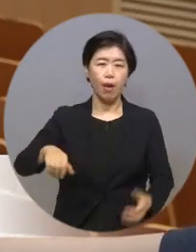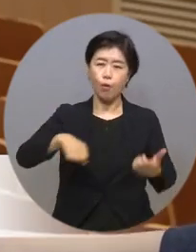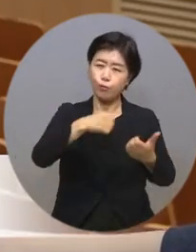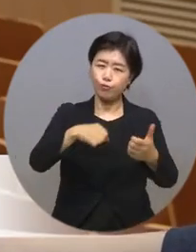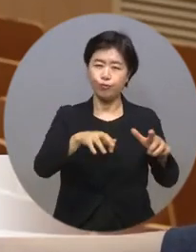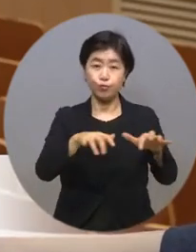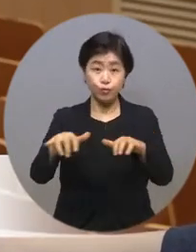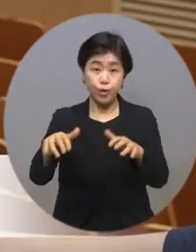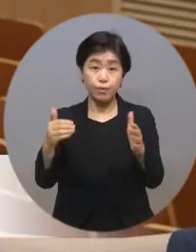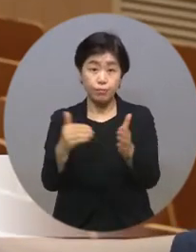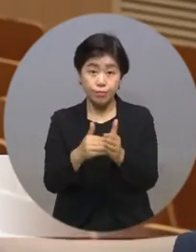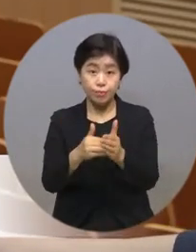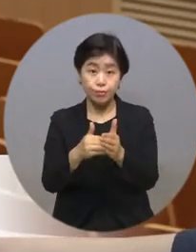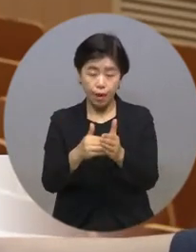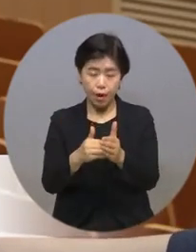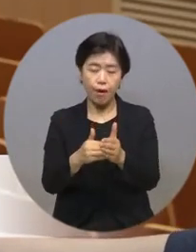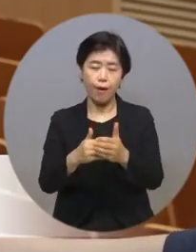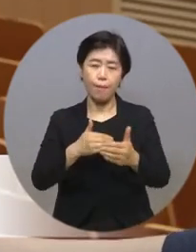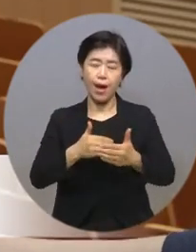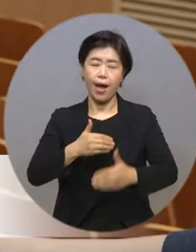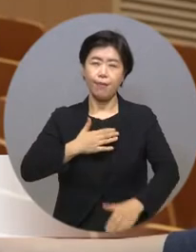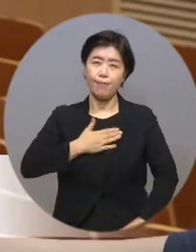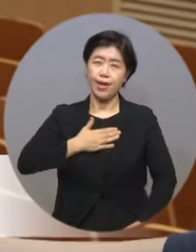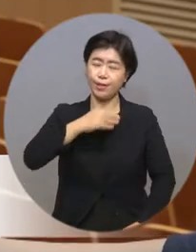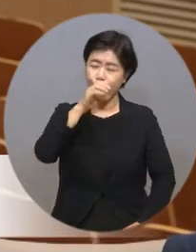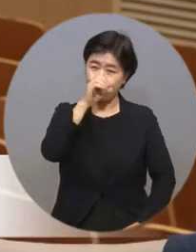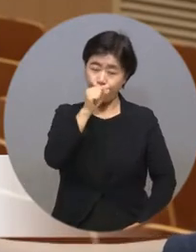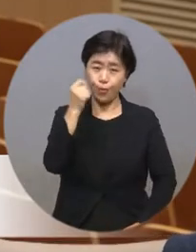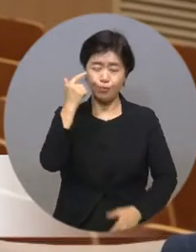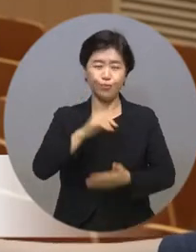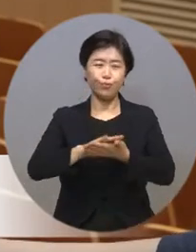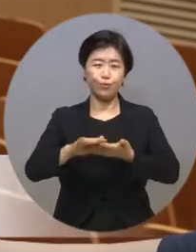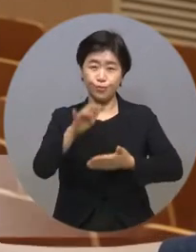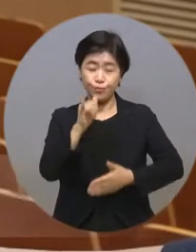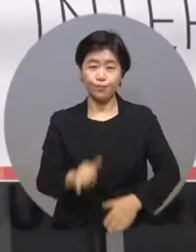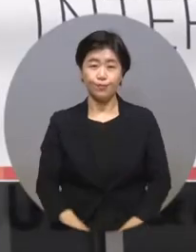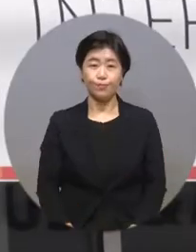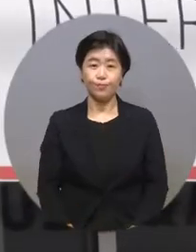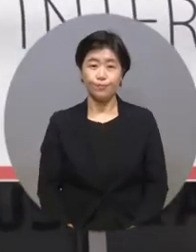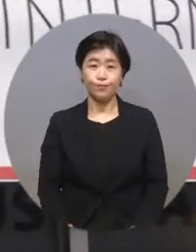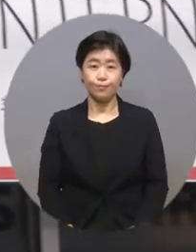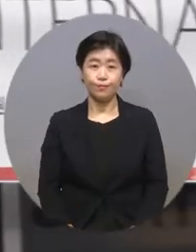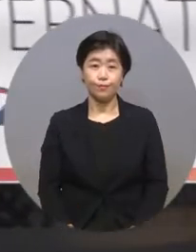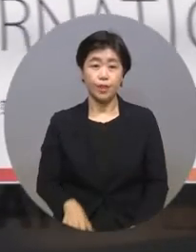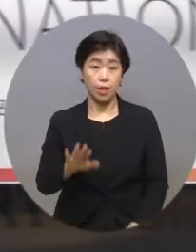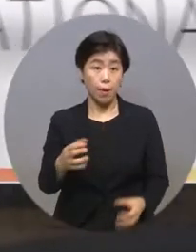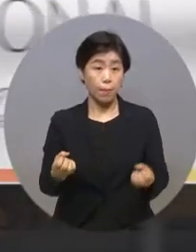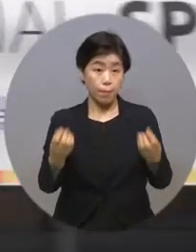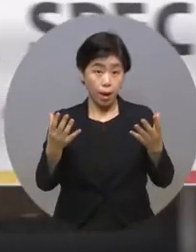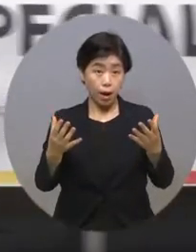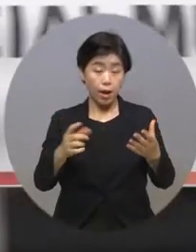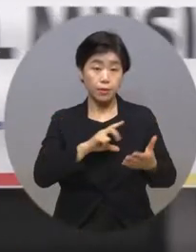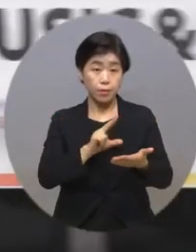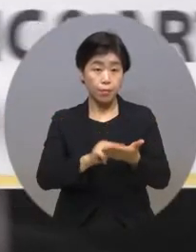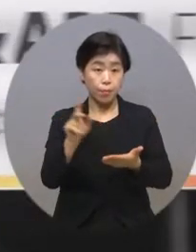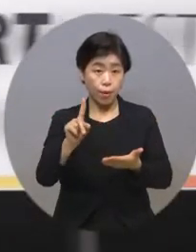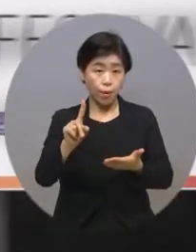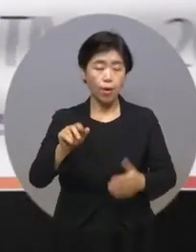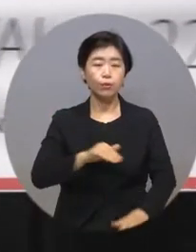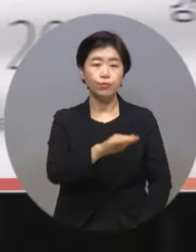그랬지만 그래도 하고 내려오니까는 마음 편해지고 좋았어요. 이번 페스티벌은 우리 여기